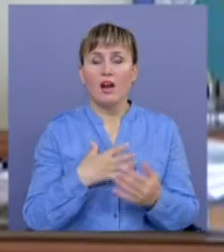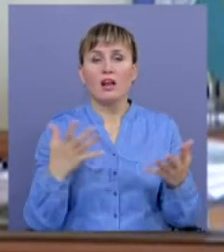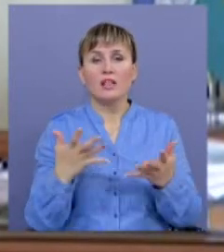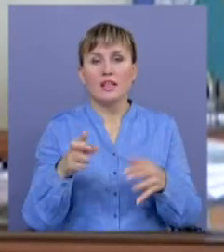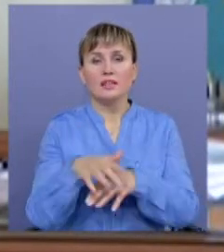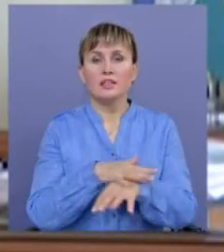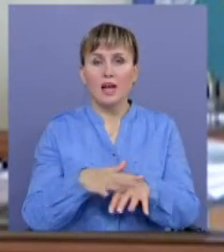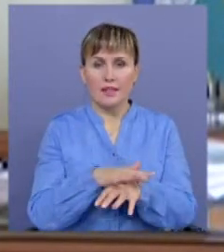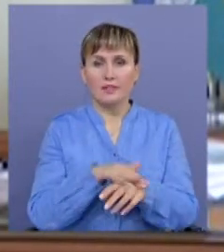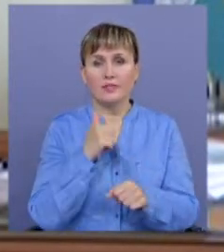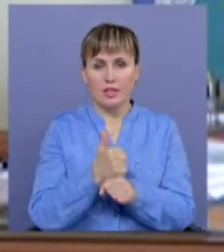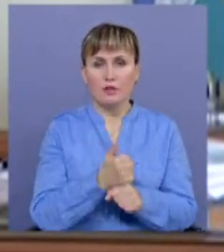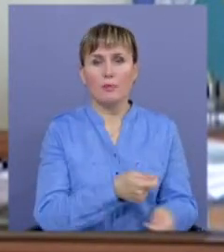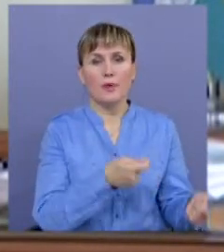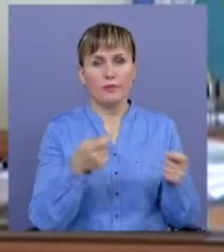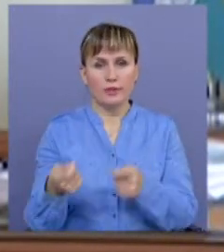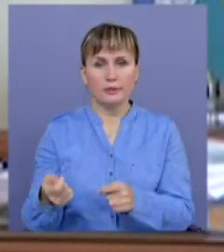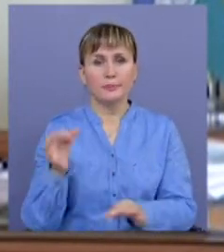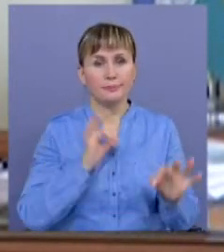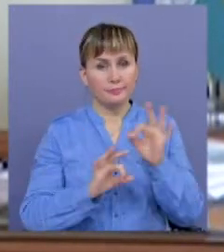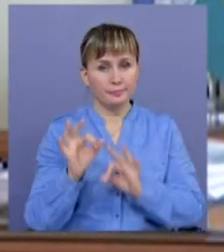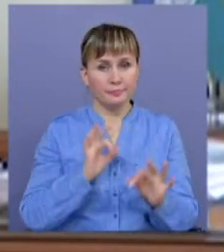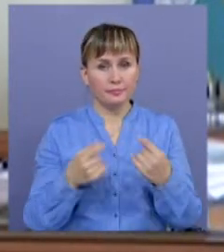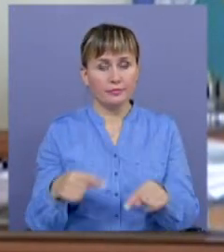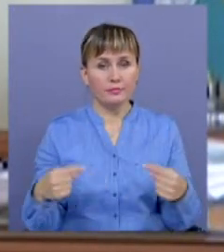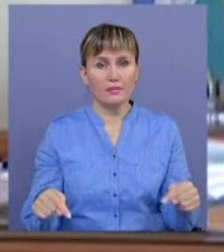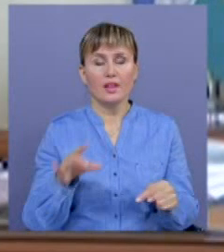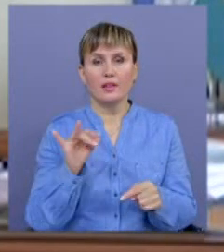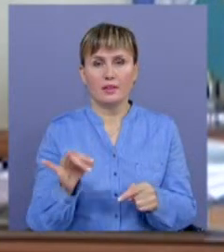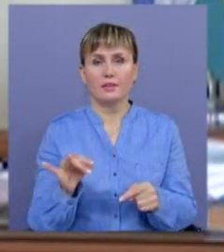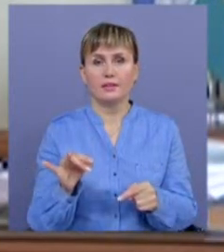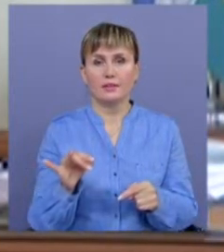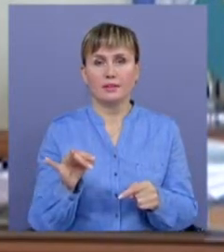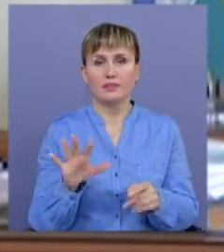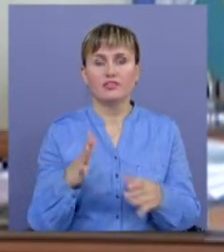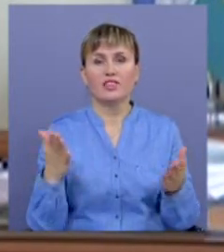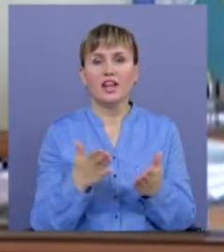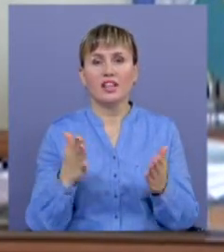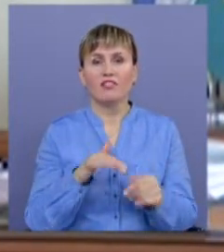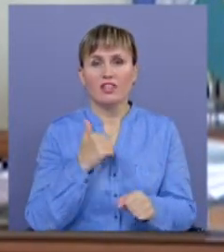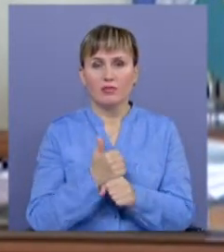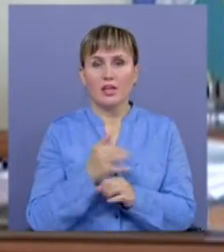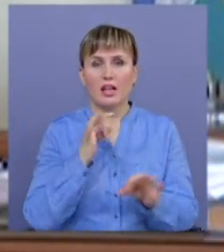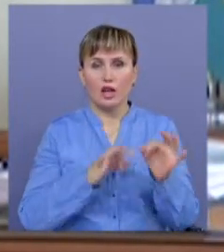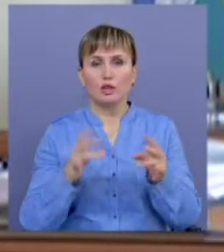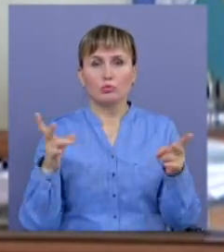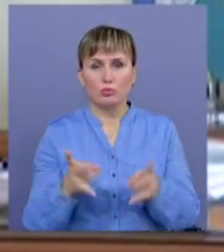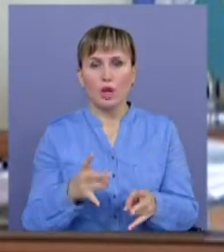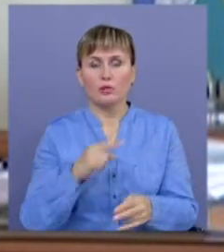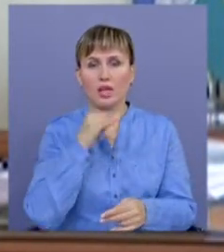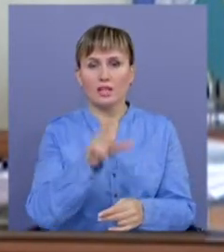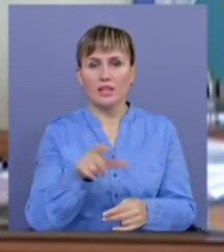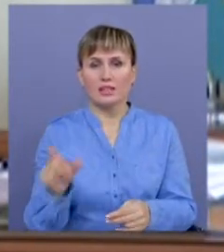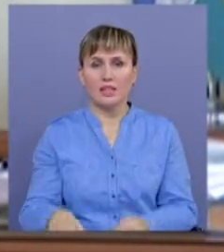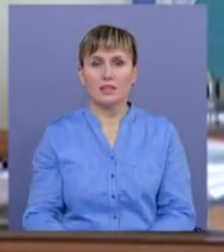стран в основном завозим медикаменты и все-таки в каких в основном лекарствах нуждаются казахстанцы?